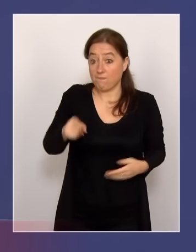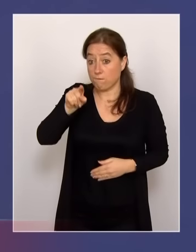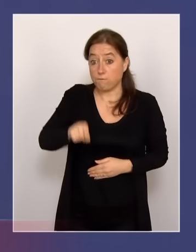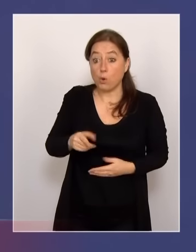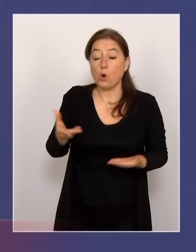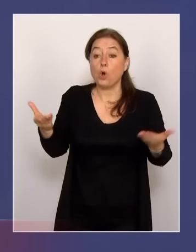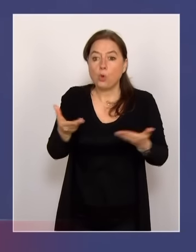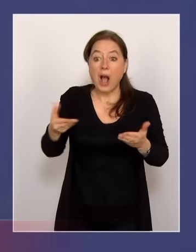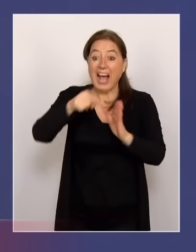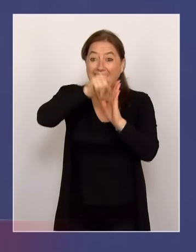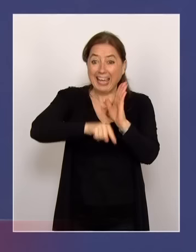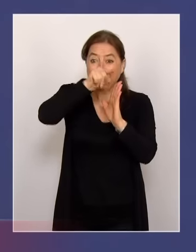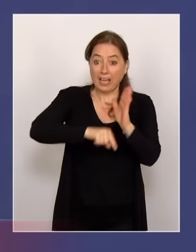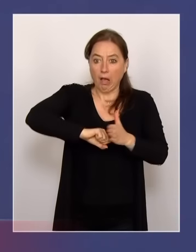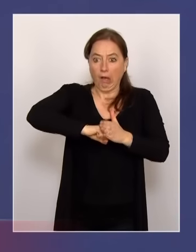stopper la surréglementation,